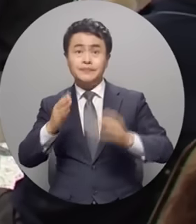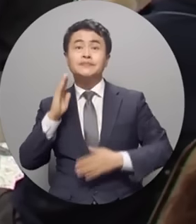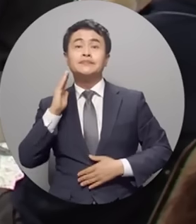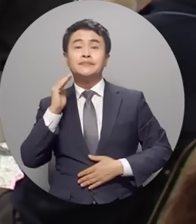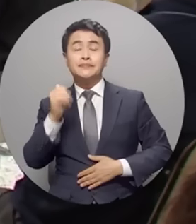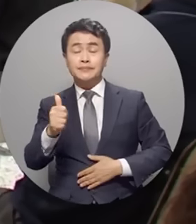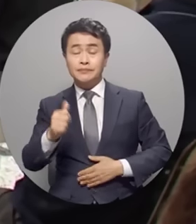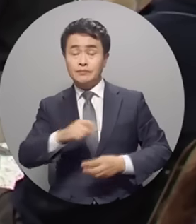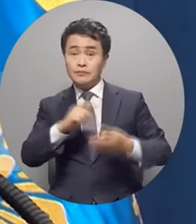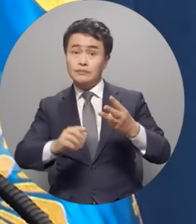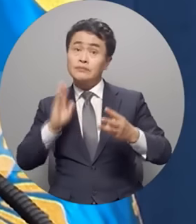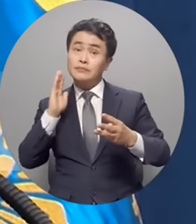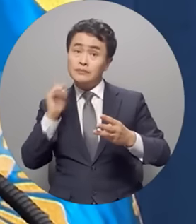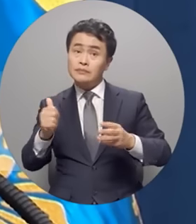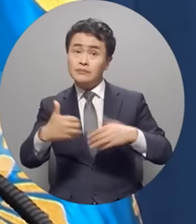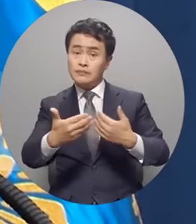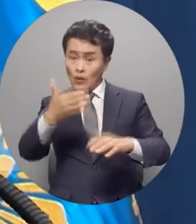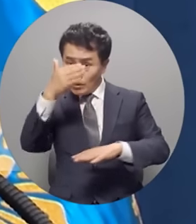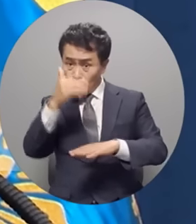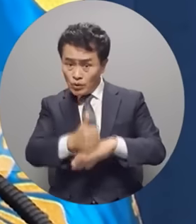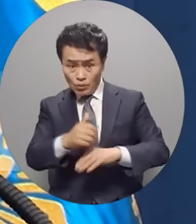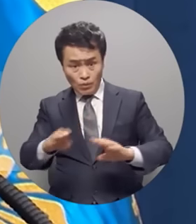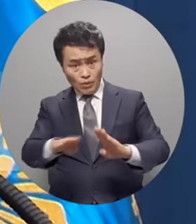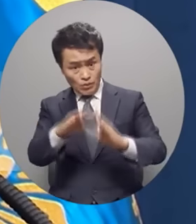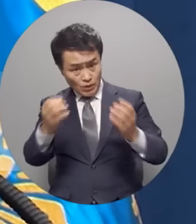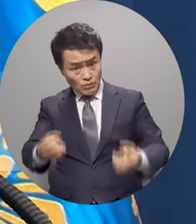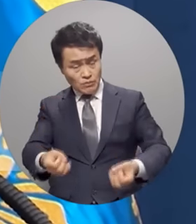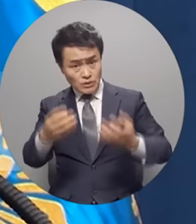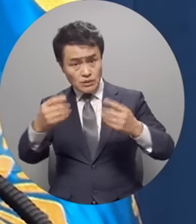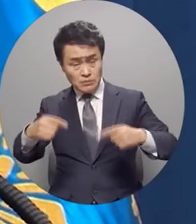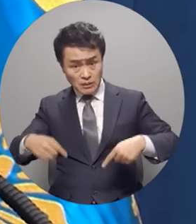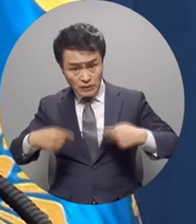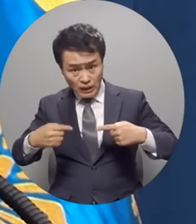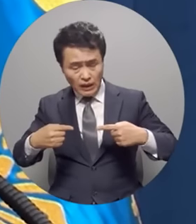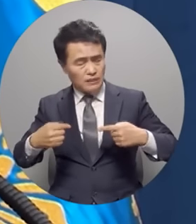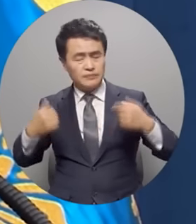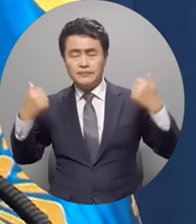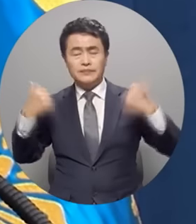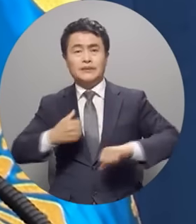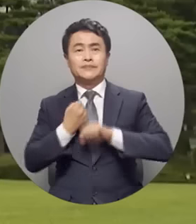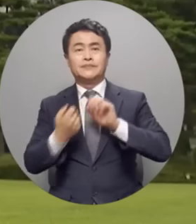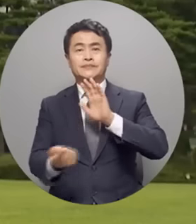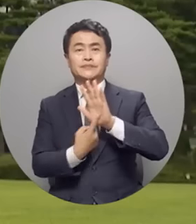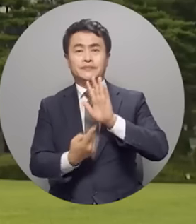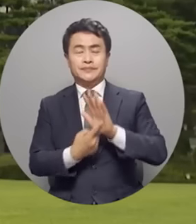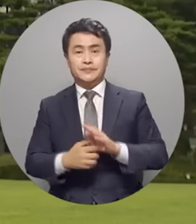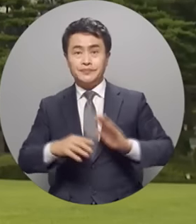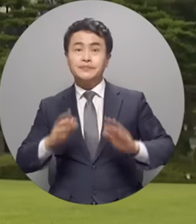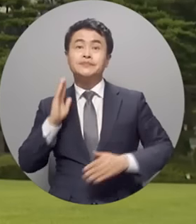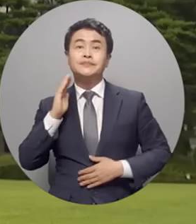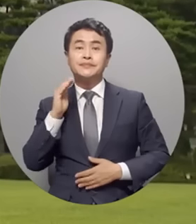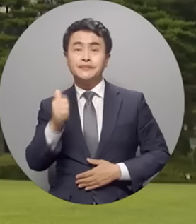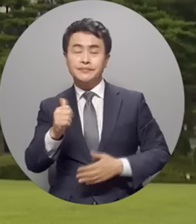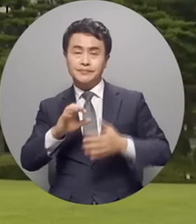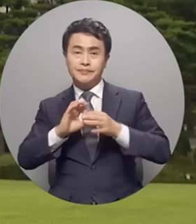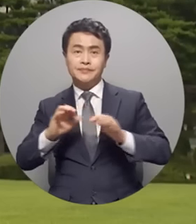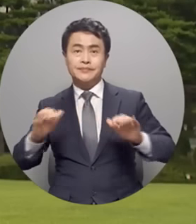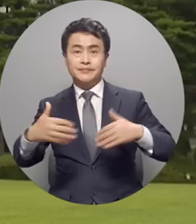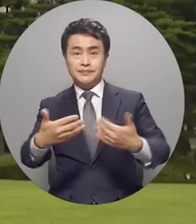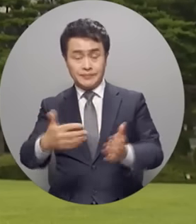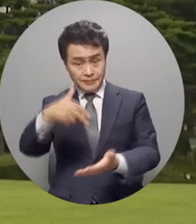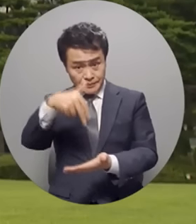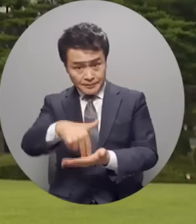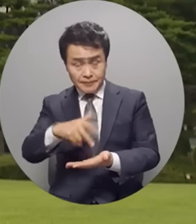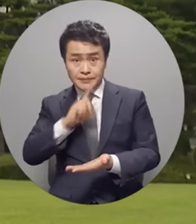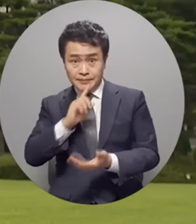개원식은 대통령이 결국 개원식에 참석하지 않기로 했다고 밝혔습니다 대통령실 관계자는 입장을